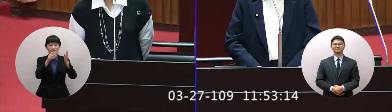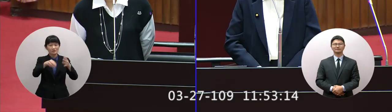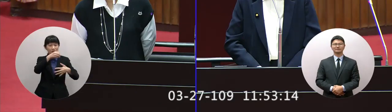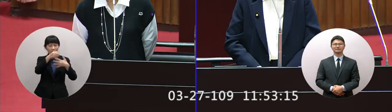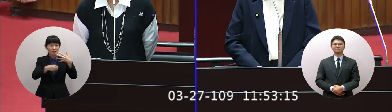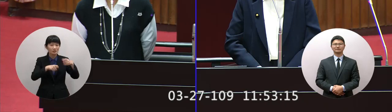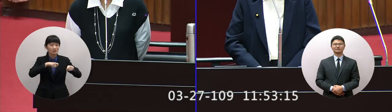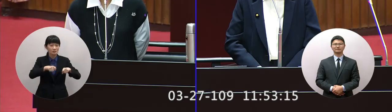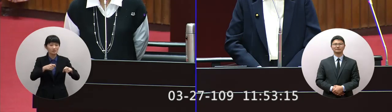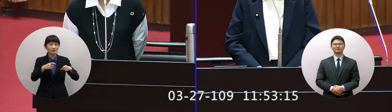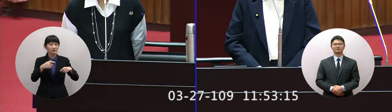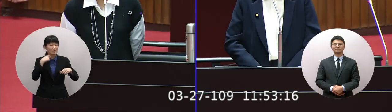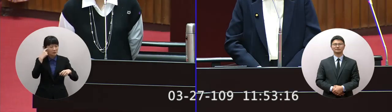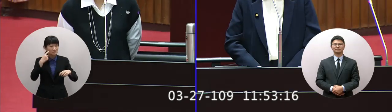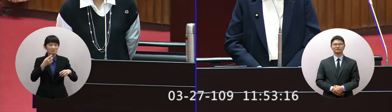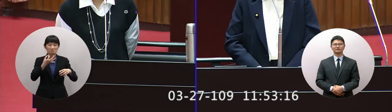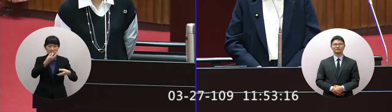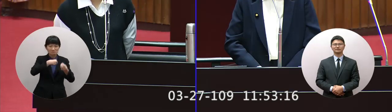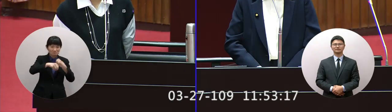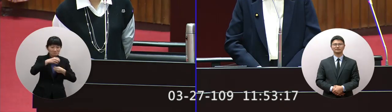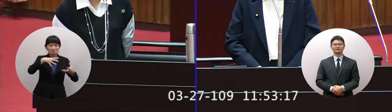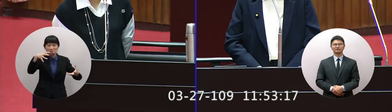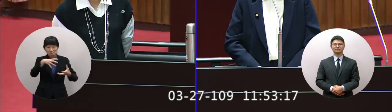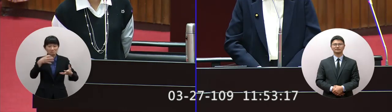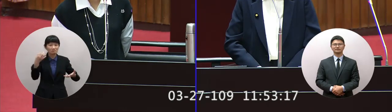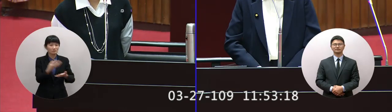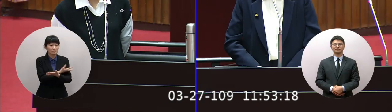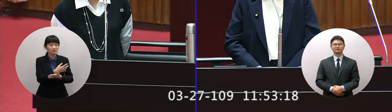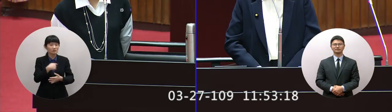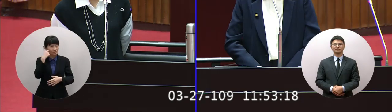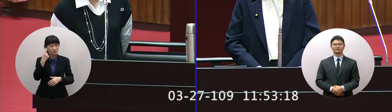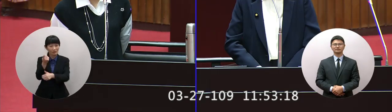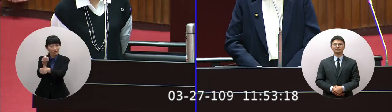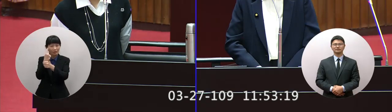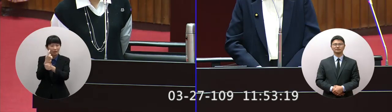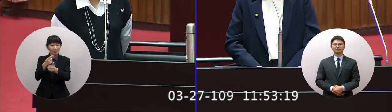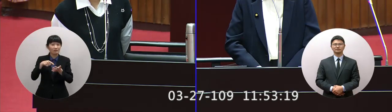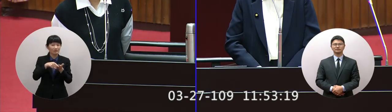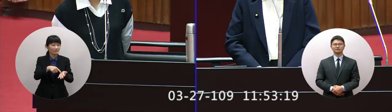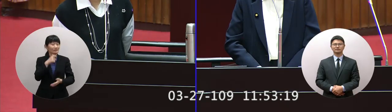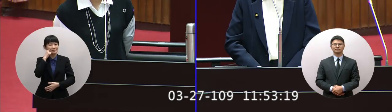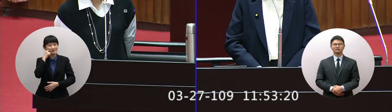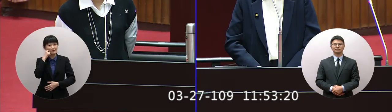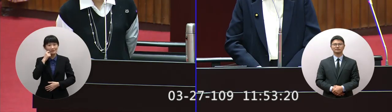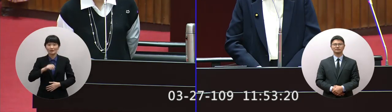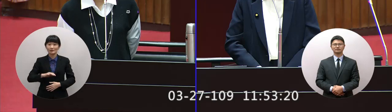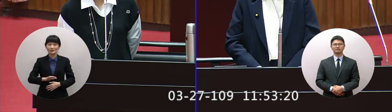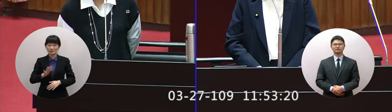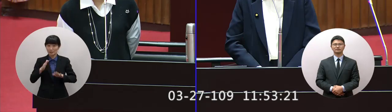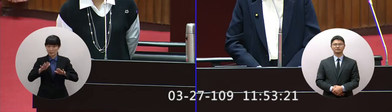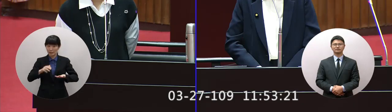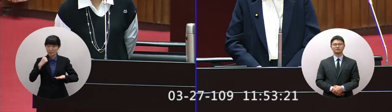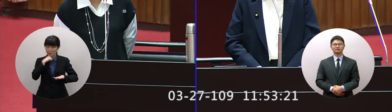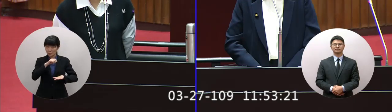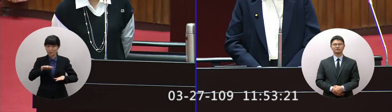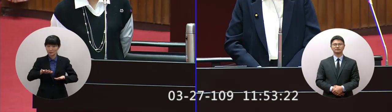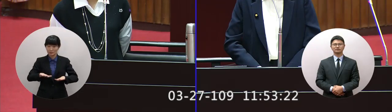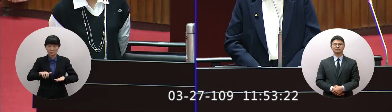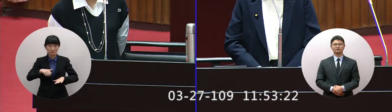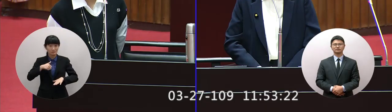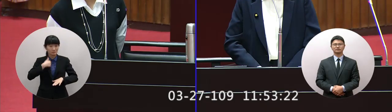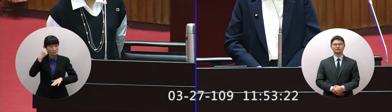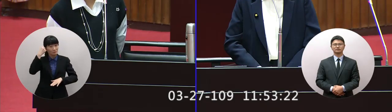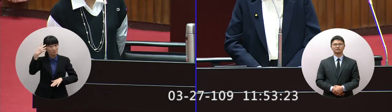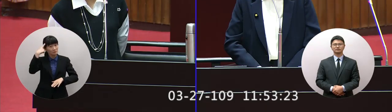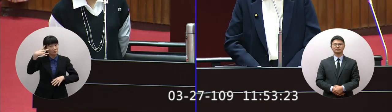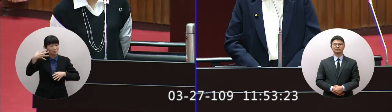计上弹性比较不够，所以它的诱因没有那么的高这样子。那事实上我们台湾的新创也一直提